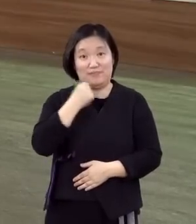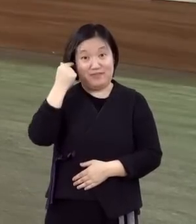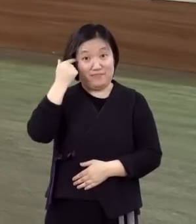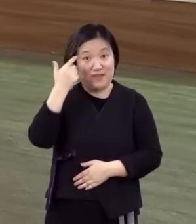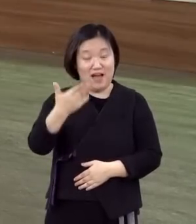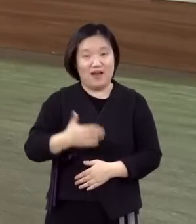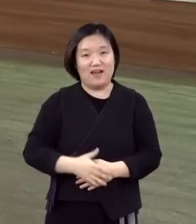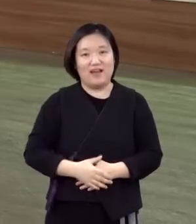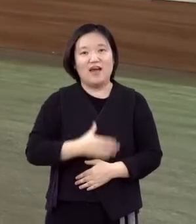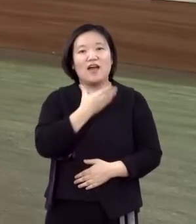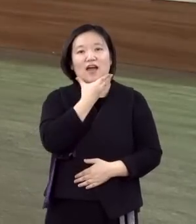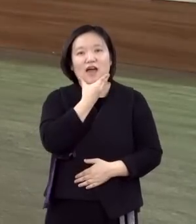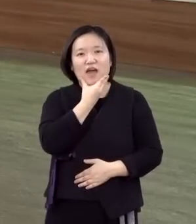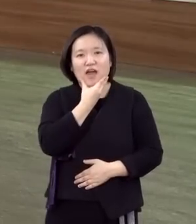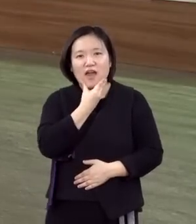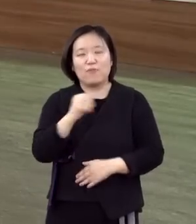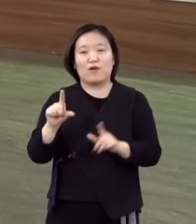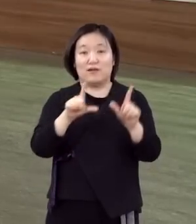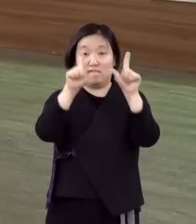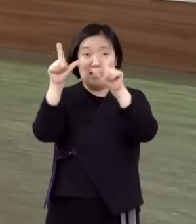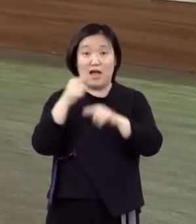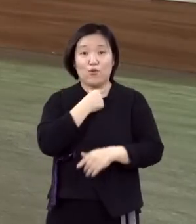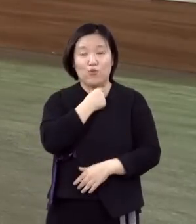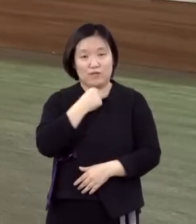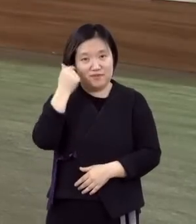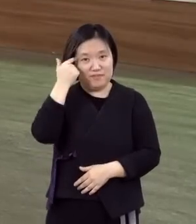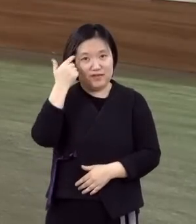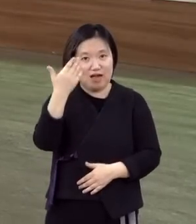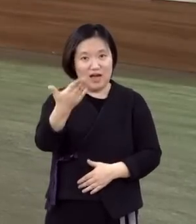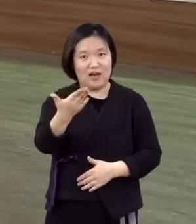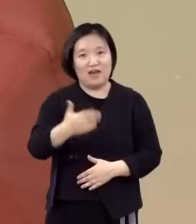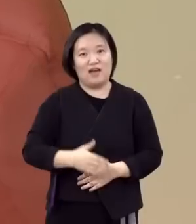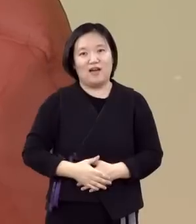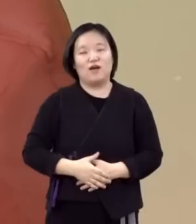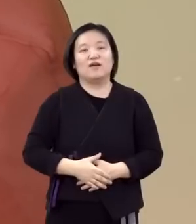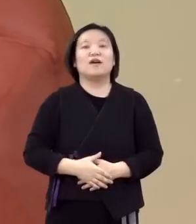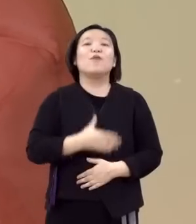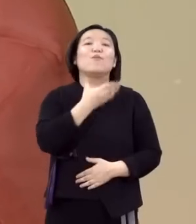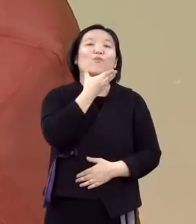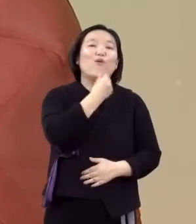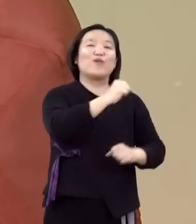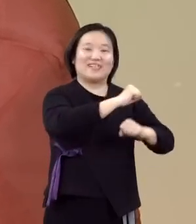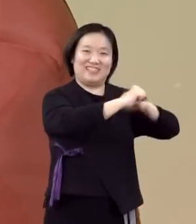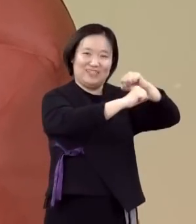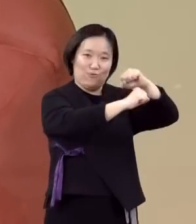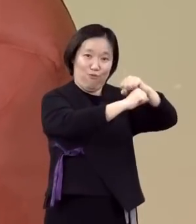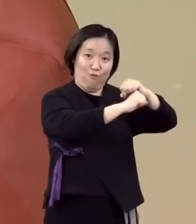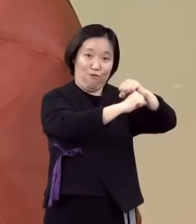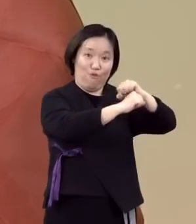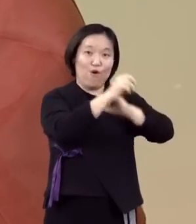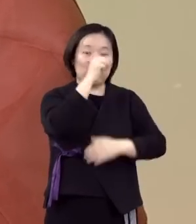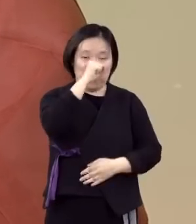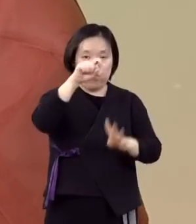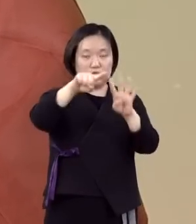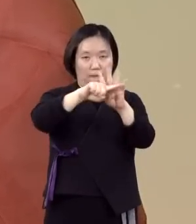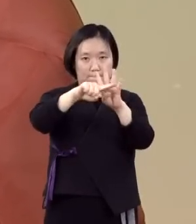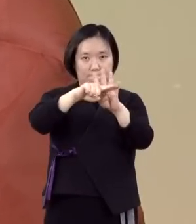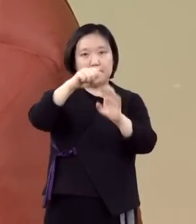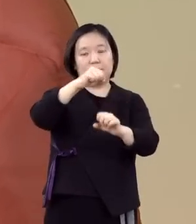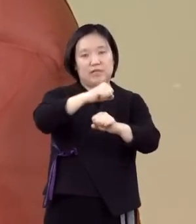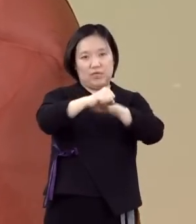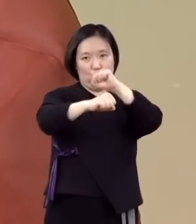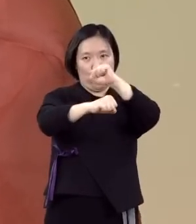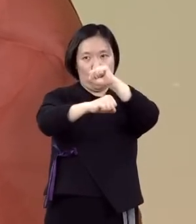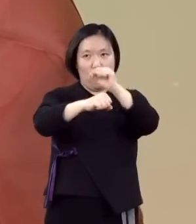. 행복해지고싶으세요?행복한삶을만들고싶으신가요 ?공로를창출하십시오.선행을베푸세요.